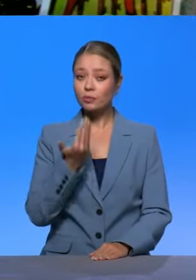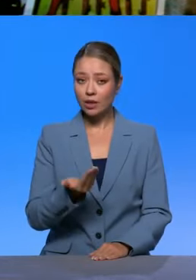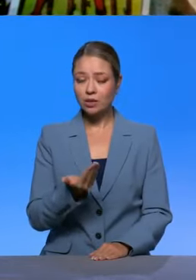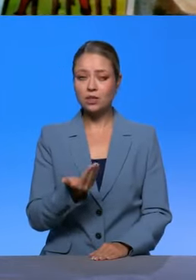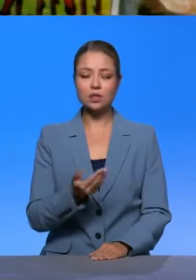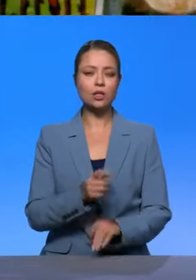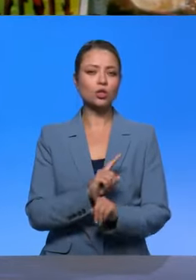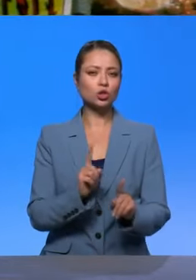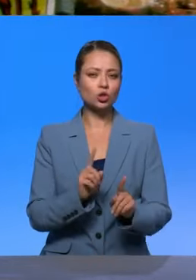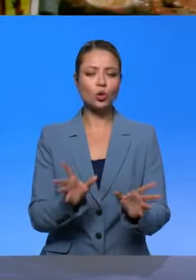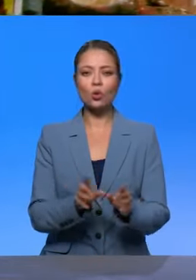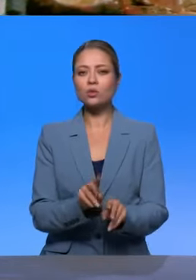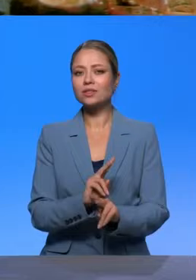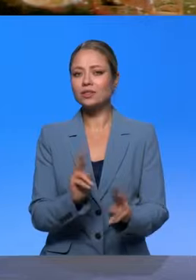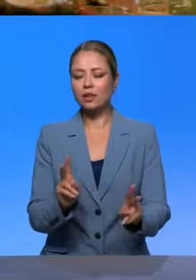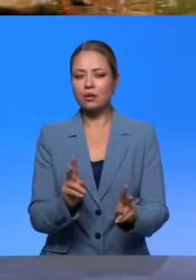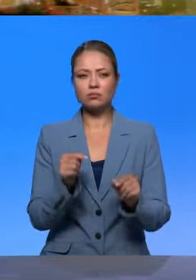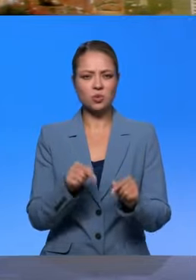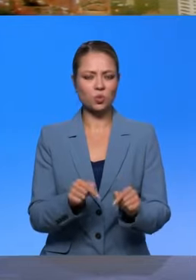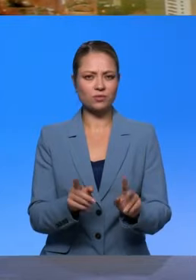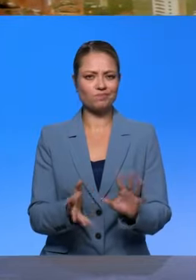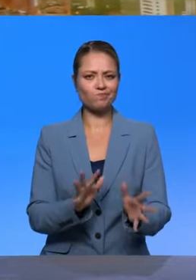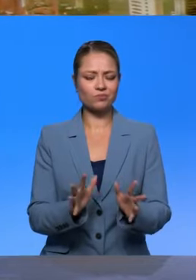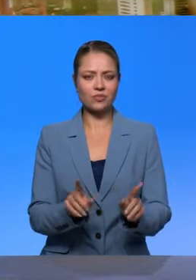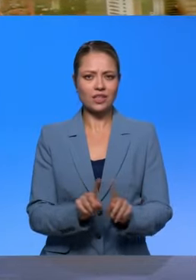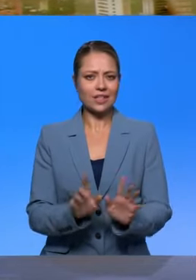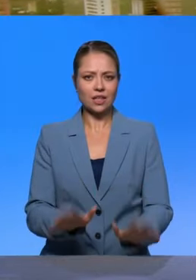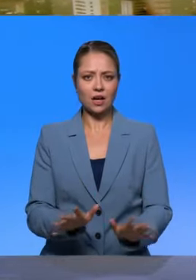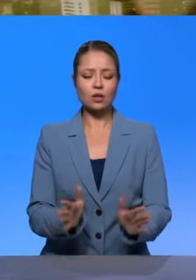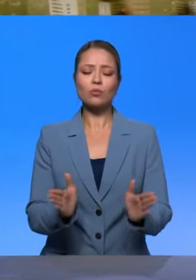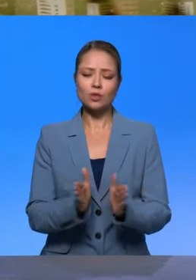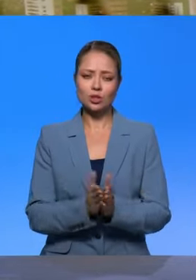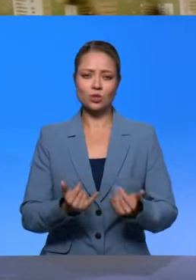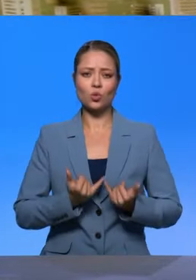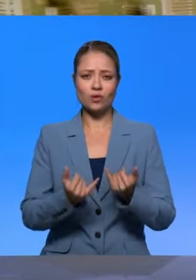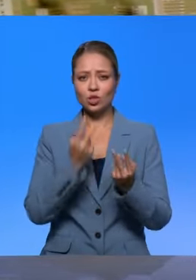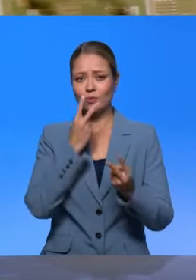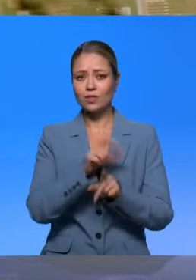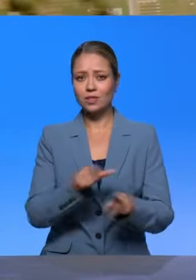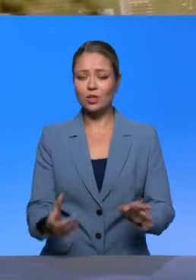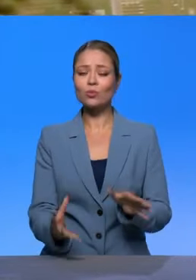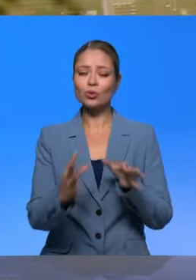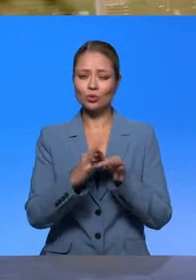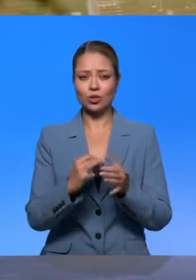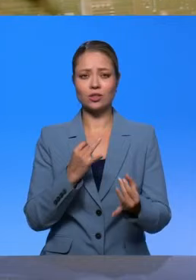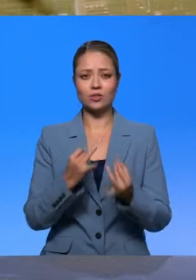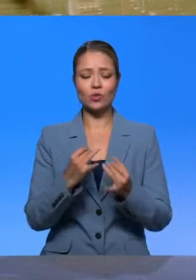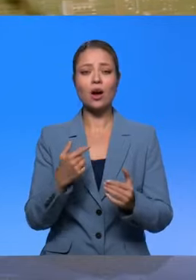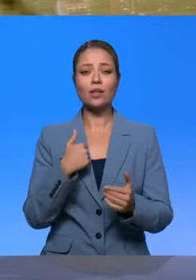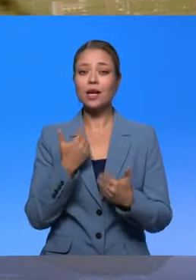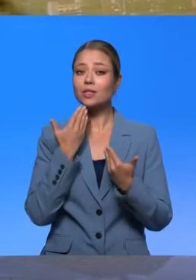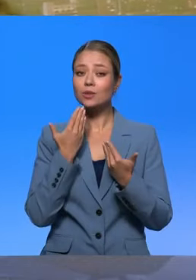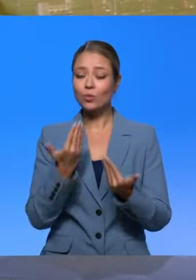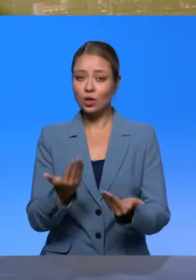кем здесь не так? Уважаемые зрители, подключайтесь к этому разговору, а я этот вопрос адресую Александру Михайловичу Федоровичу.